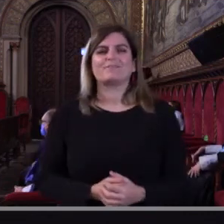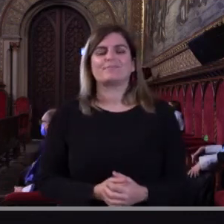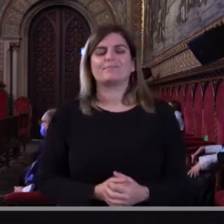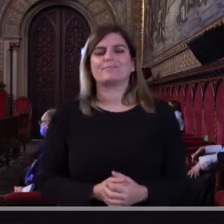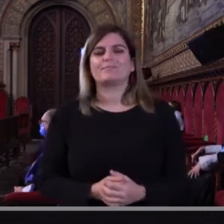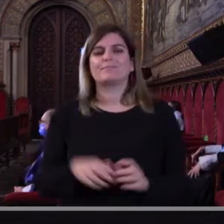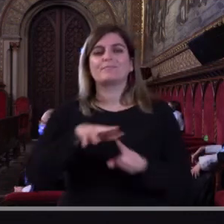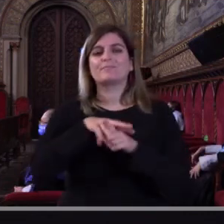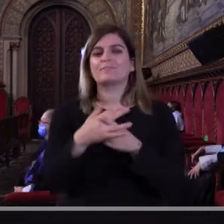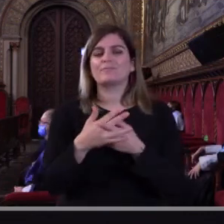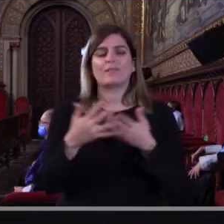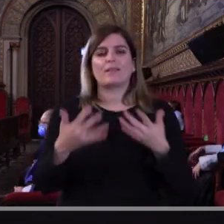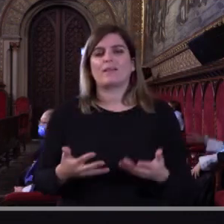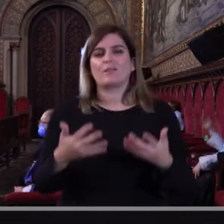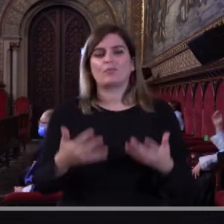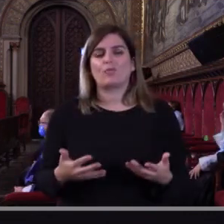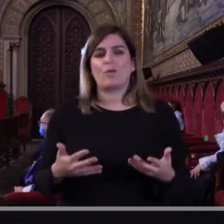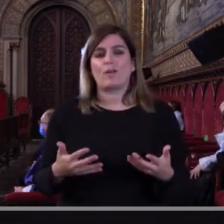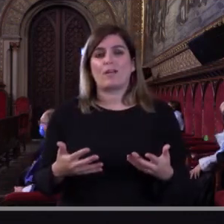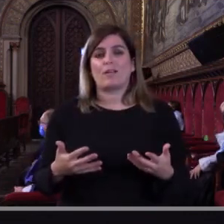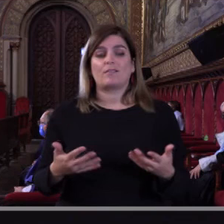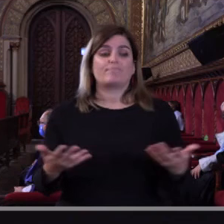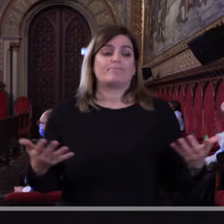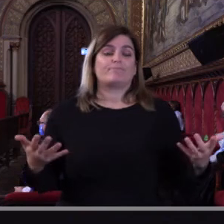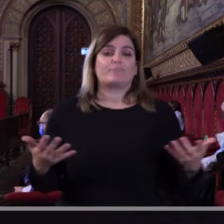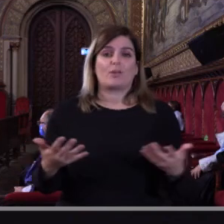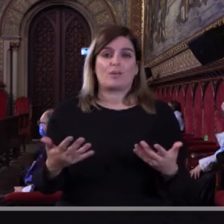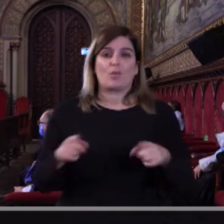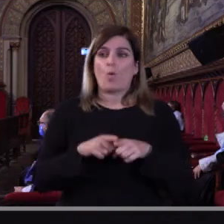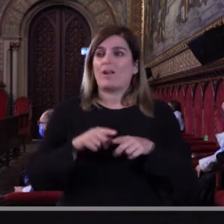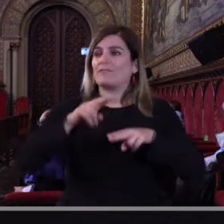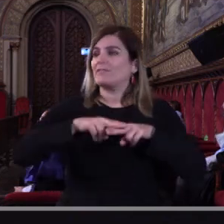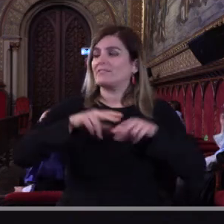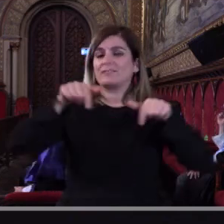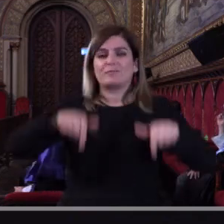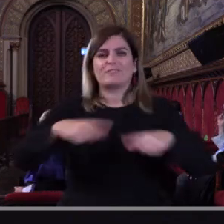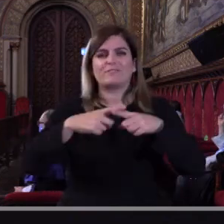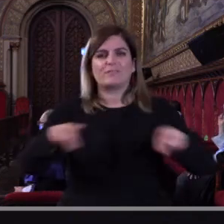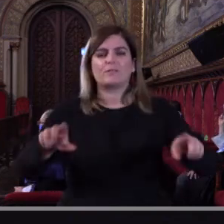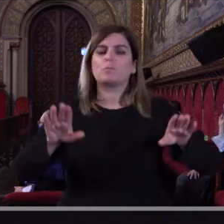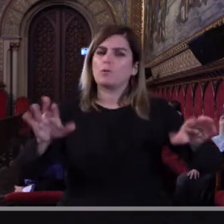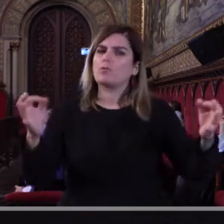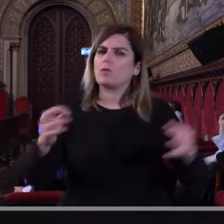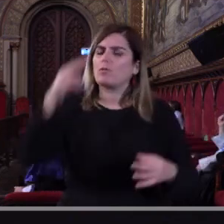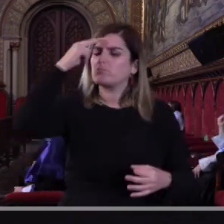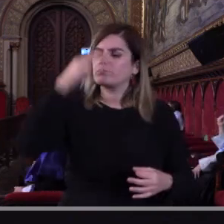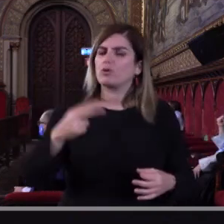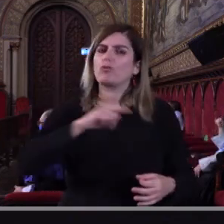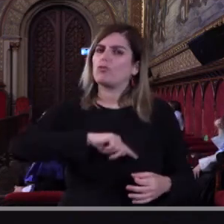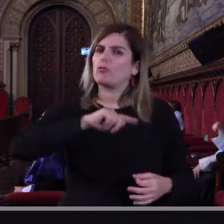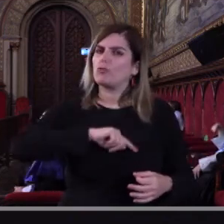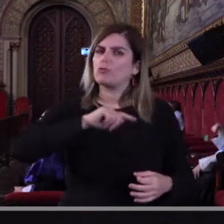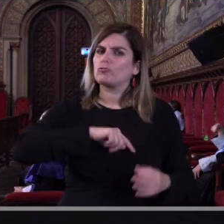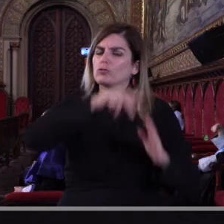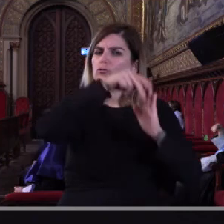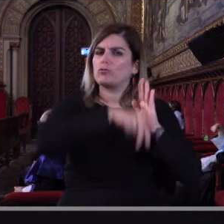Les circumstàncies actuals no ens permeten celebrar aquest acte com ho fèiem des de feia molts anys, però hem de ser responsables en l'aplicació de les